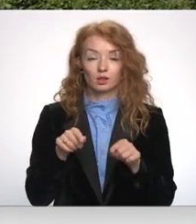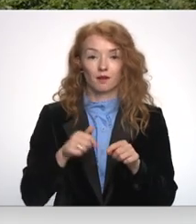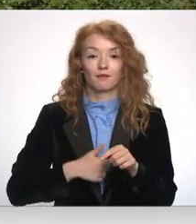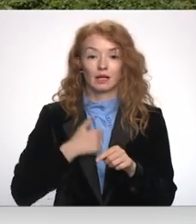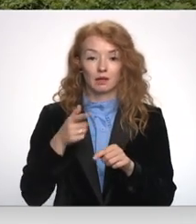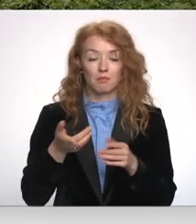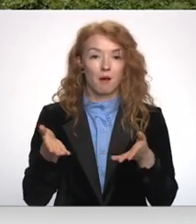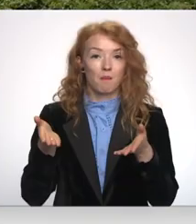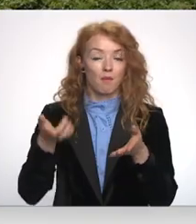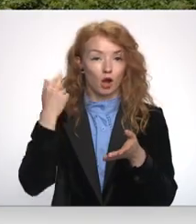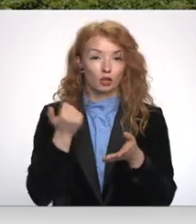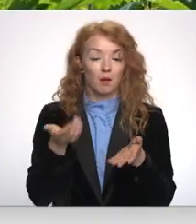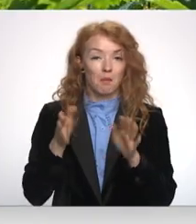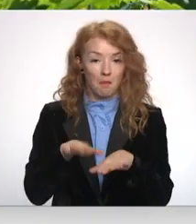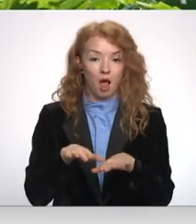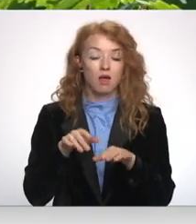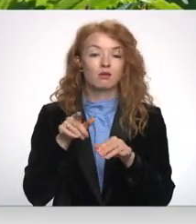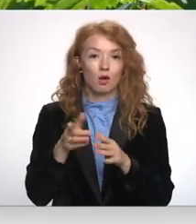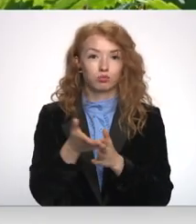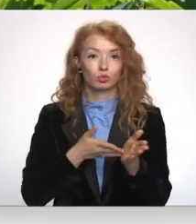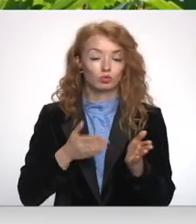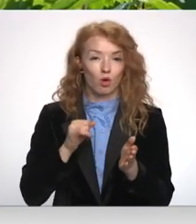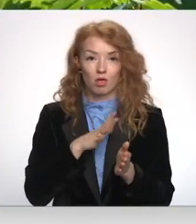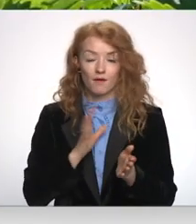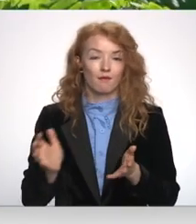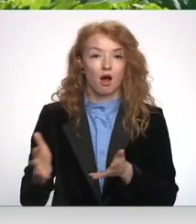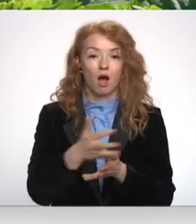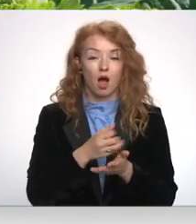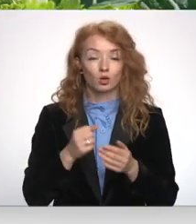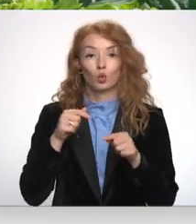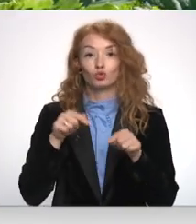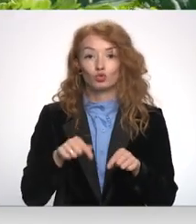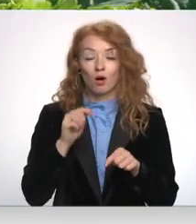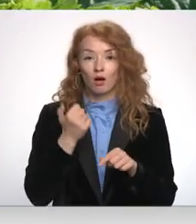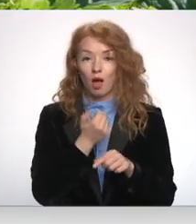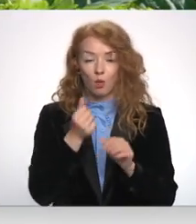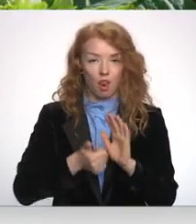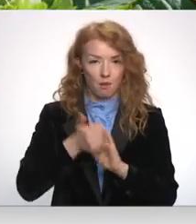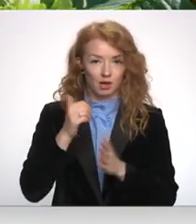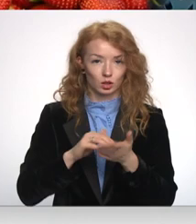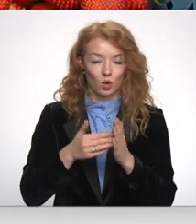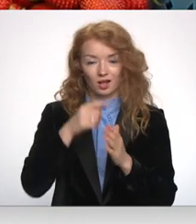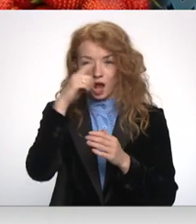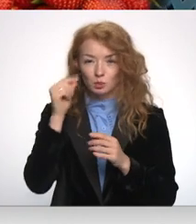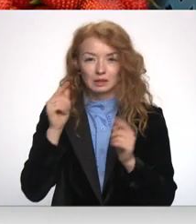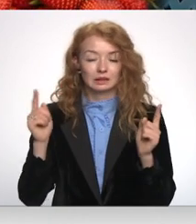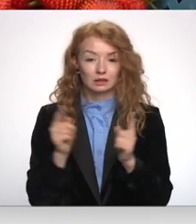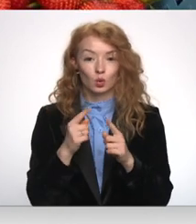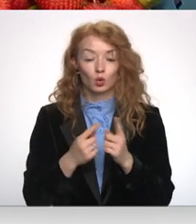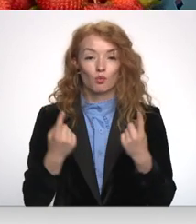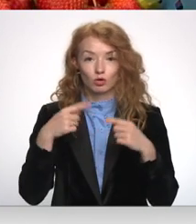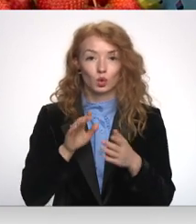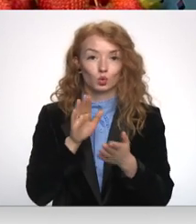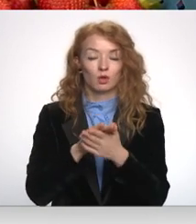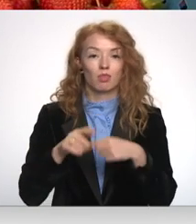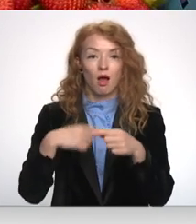palika puse no ražas, bet šis gads ir salīdzinoši labāks, tas tāpēc, ka karstuma vilnis bija salīdzinoši īsāks. Un arī šobrīd uz